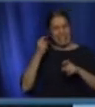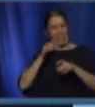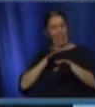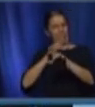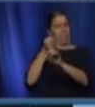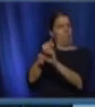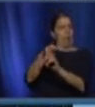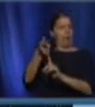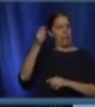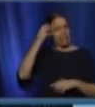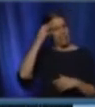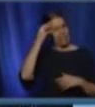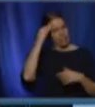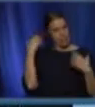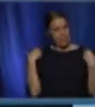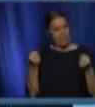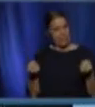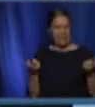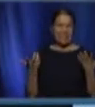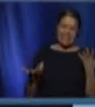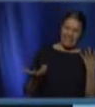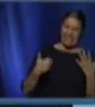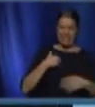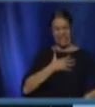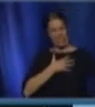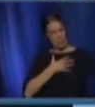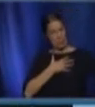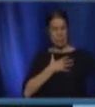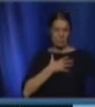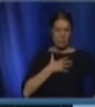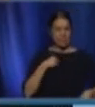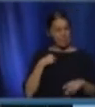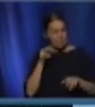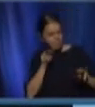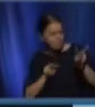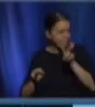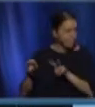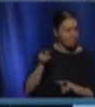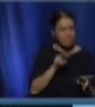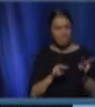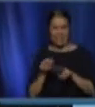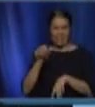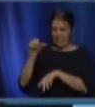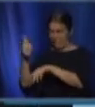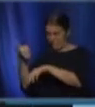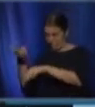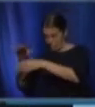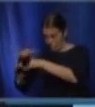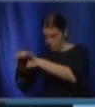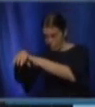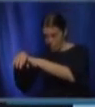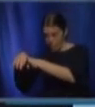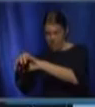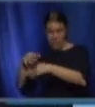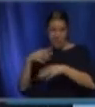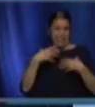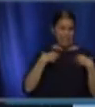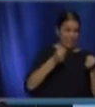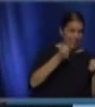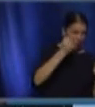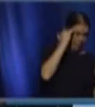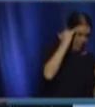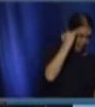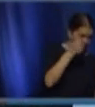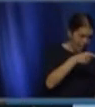Donc, on veut-tu 10 décès par jour? Est-ce qu'on veut créer des problèmes de